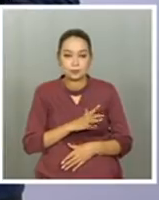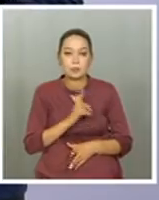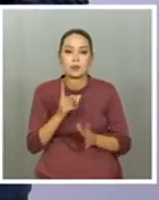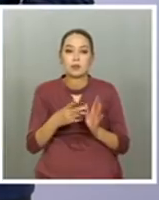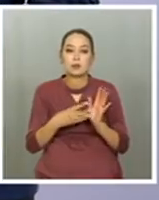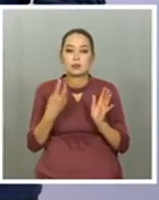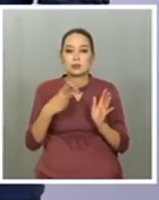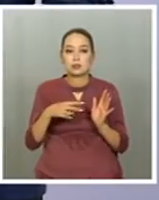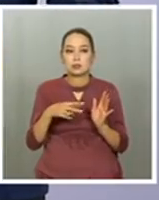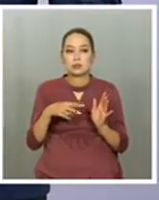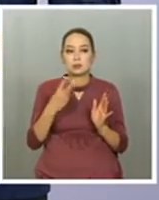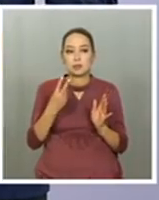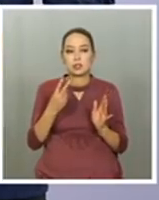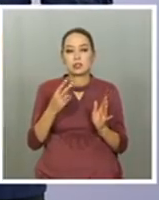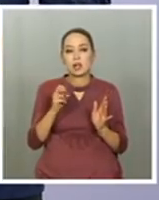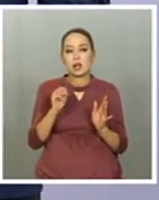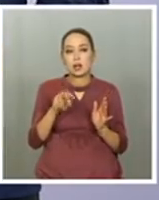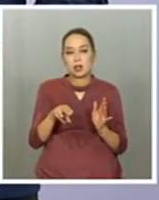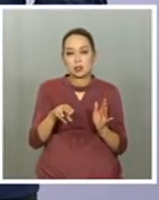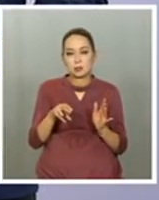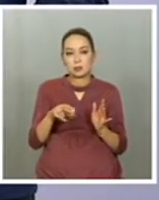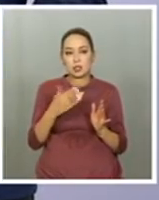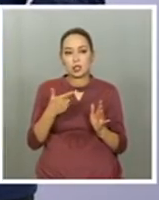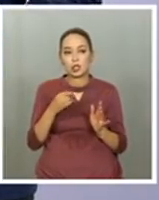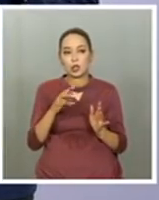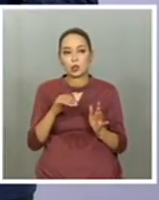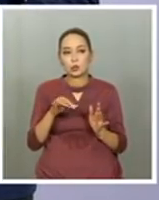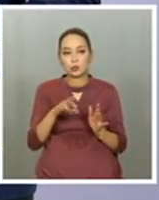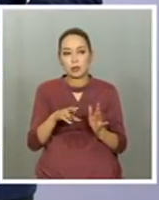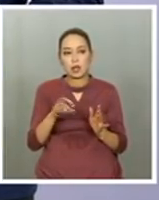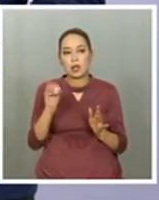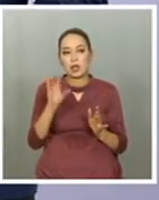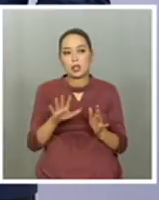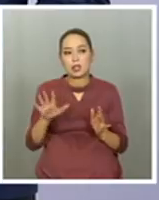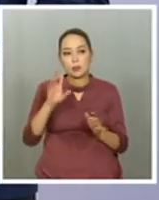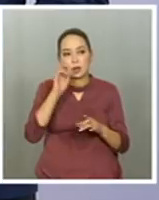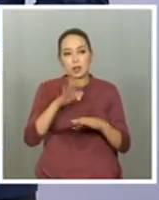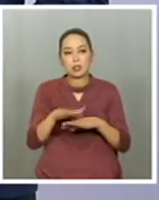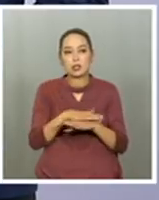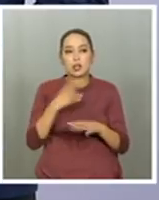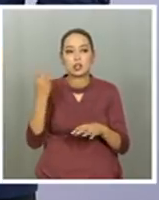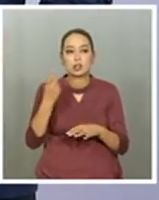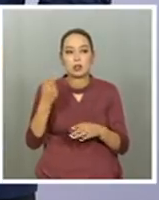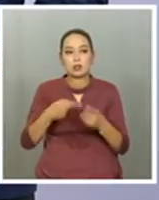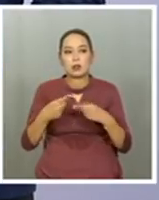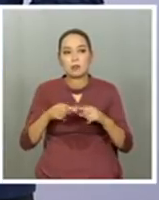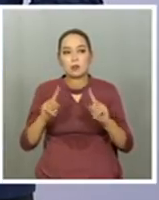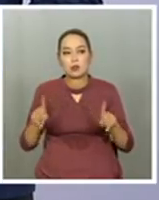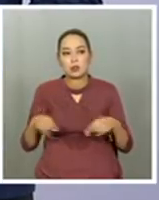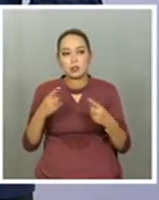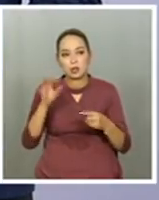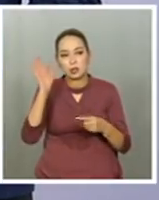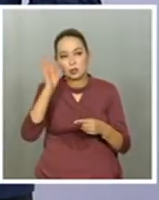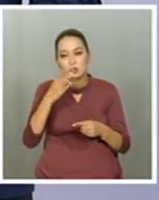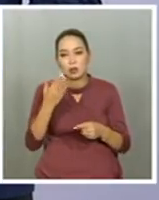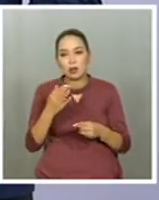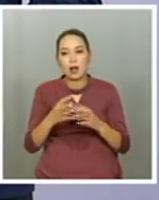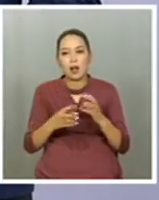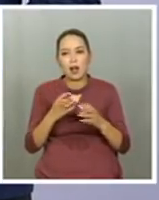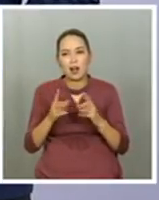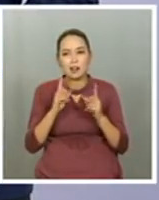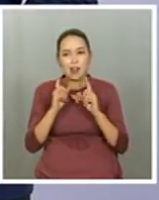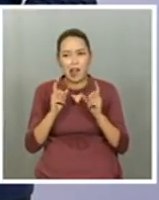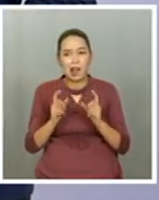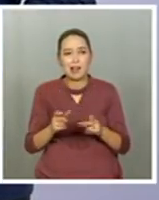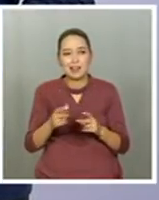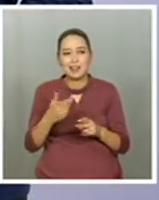1922 жыл сәуір айында Генияда Европа елдерінің шаруашылығын қалпына келтіру туралы халықаралық конференция өтті. Яғни